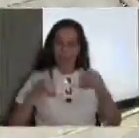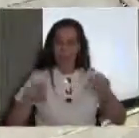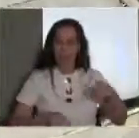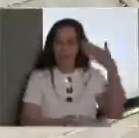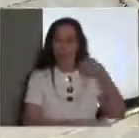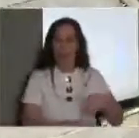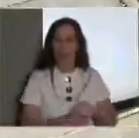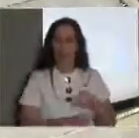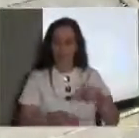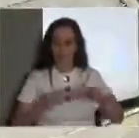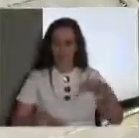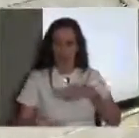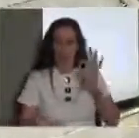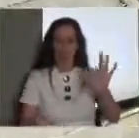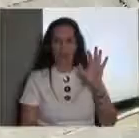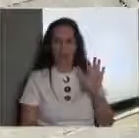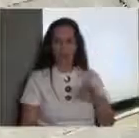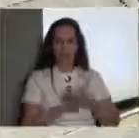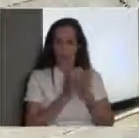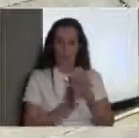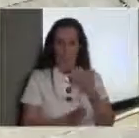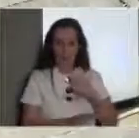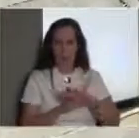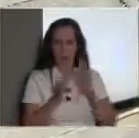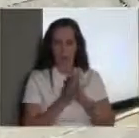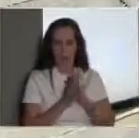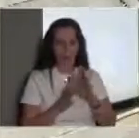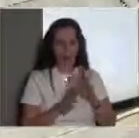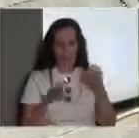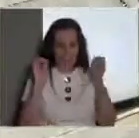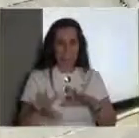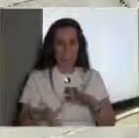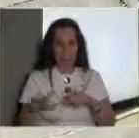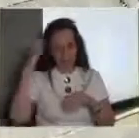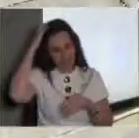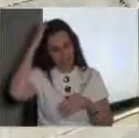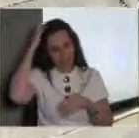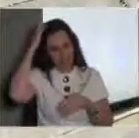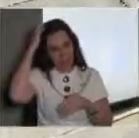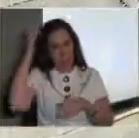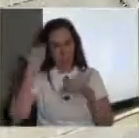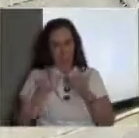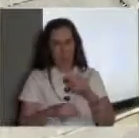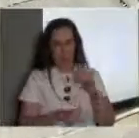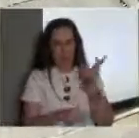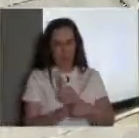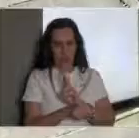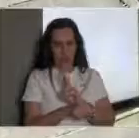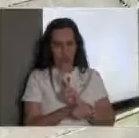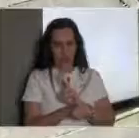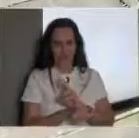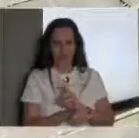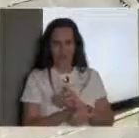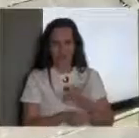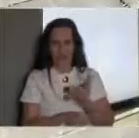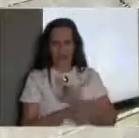פה על הארץ שלנו, זה הארץ שלנו, לא שלכם. כל הישראלים, כל הערב, גם כל הזבל שתומך בשקר, אין פלסטין